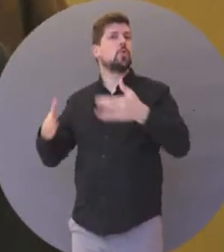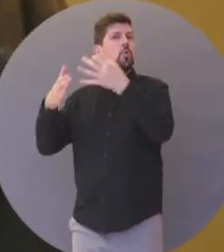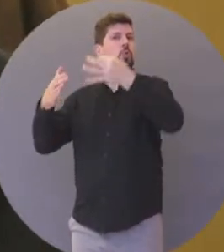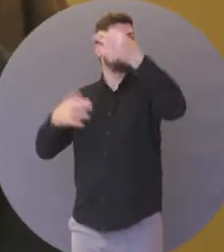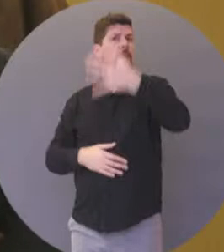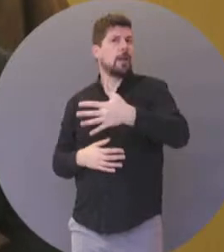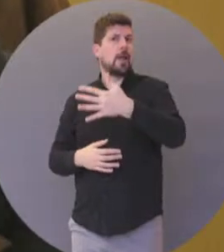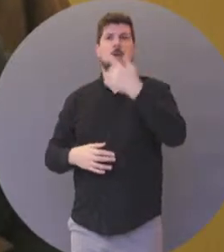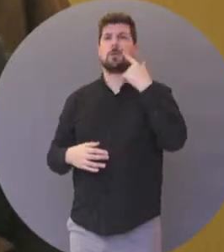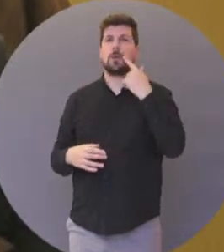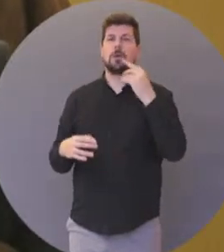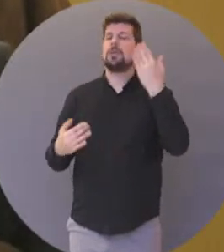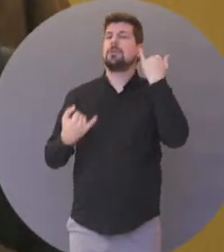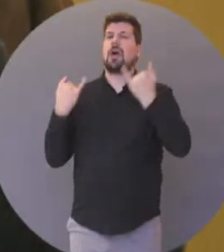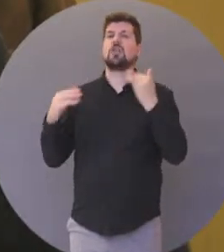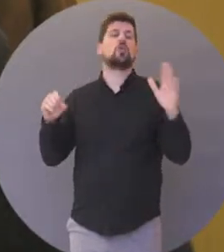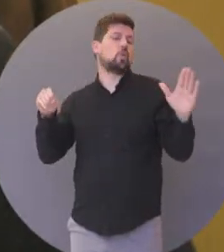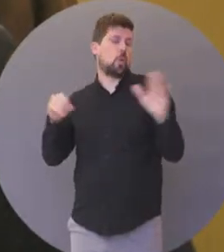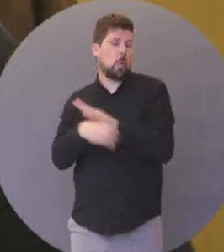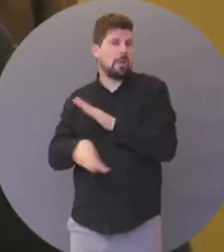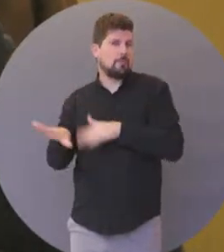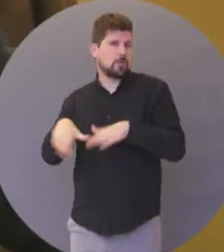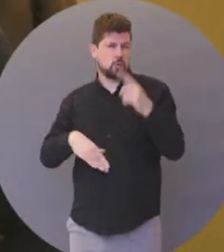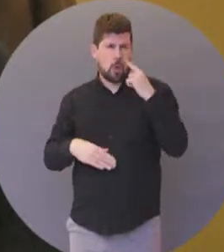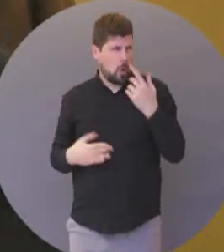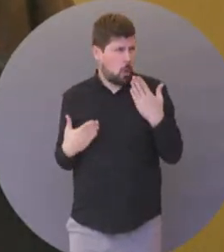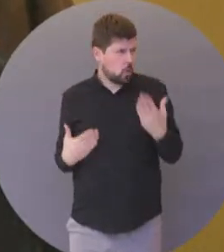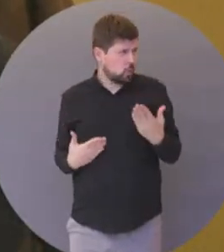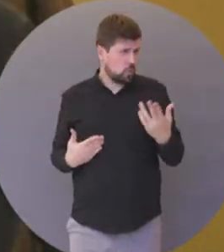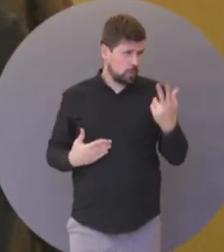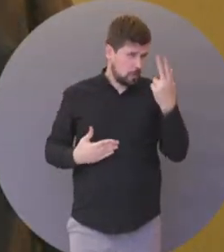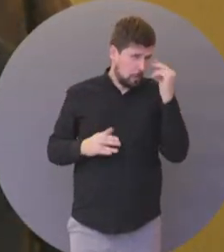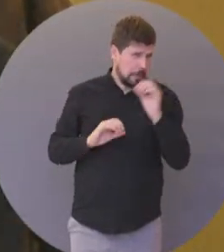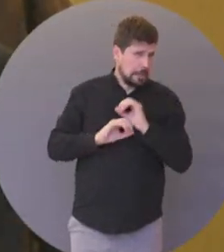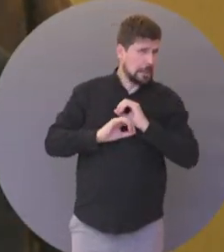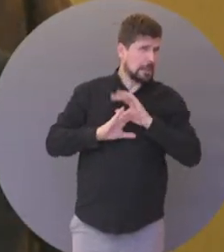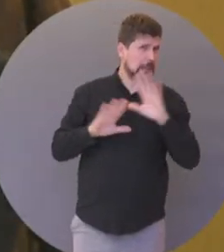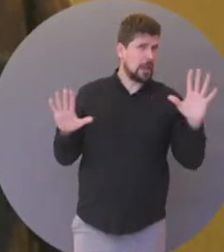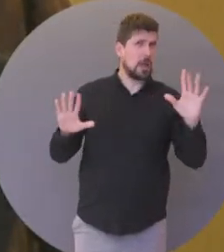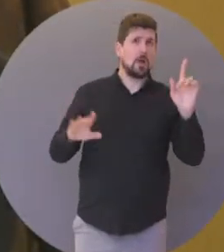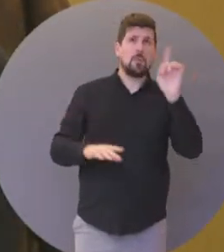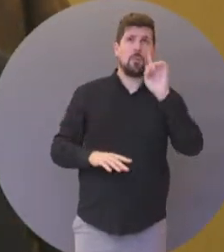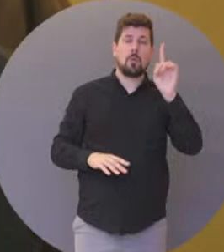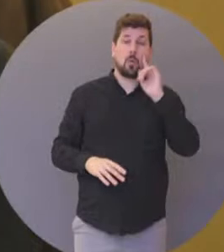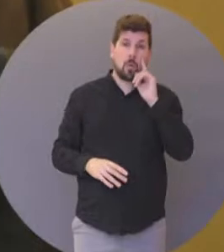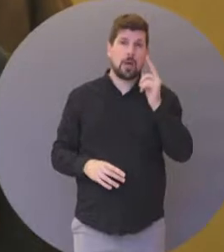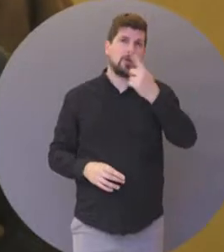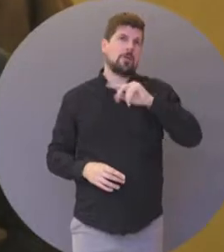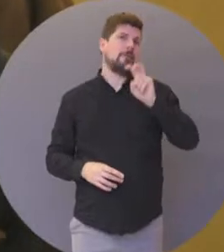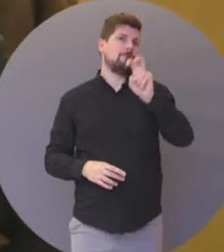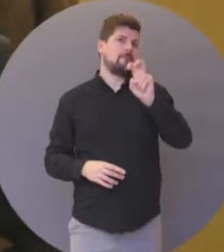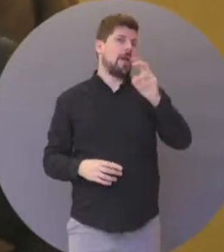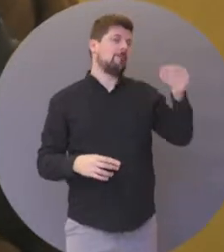au service qui n'est pas le cas aujourd'hui si j'ai bien compris dans l'actualité la faute des écologistes